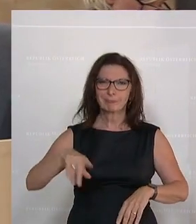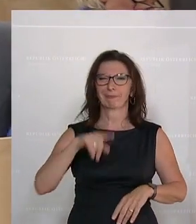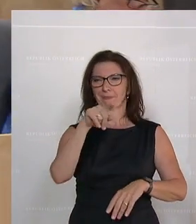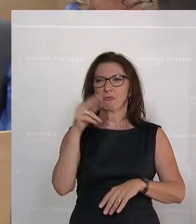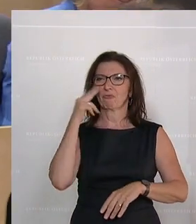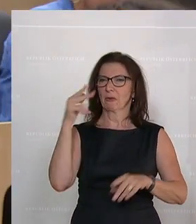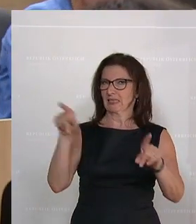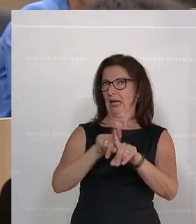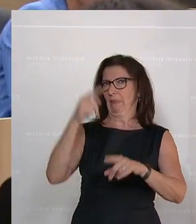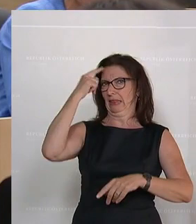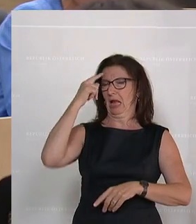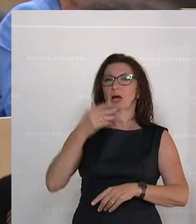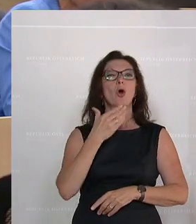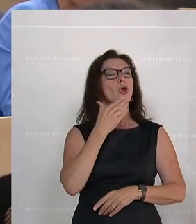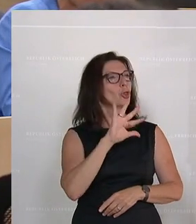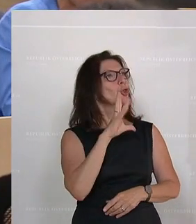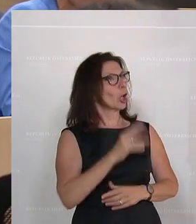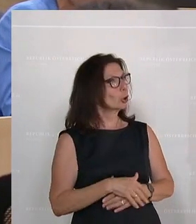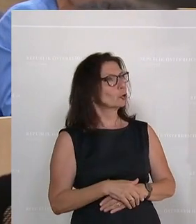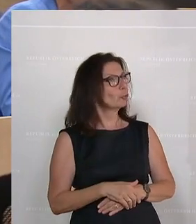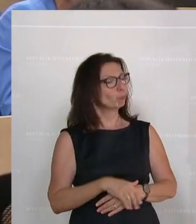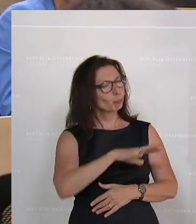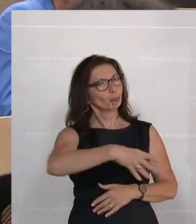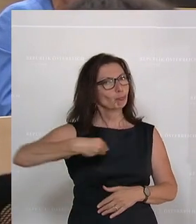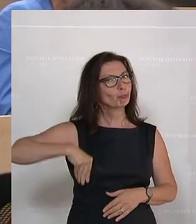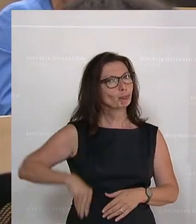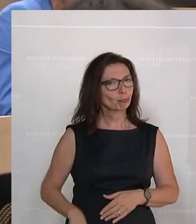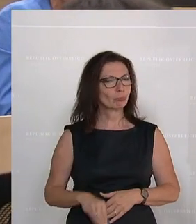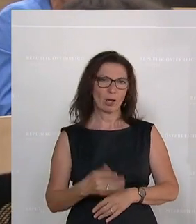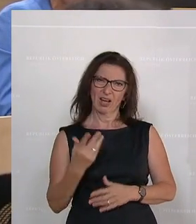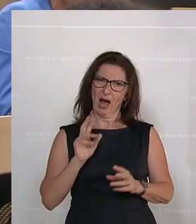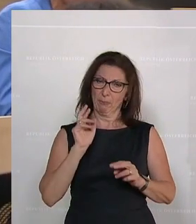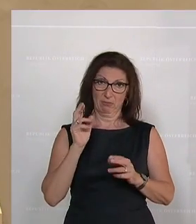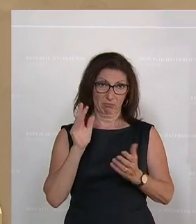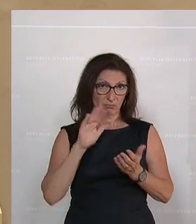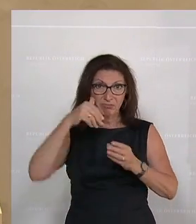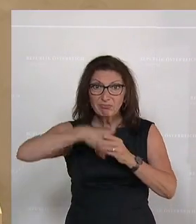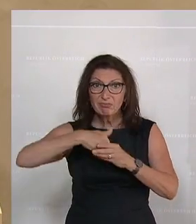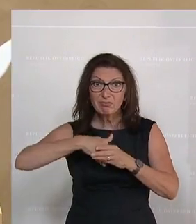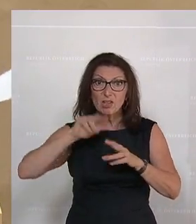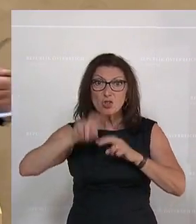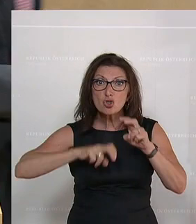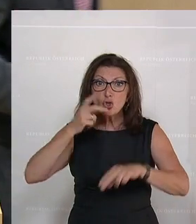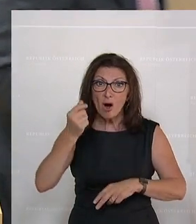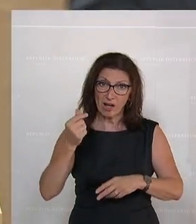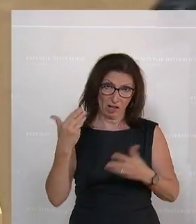nachgedacht danke herr minister schön war's aber mit steuergeld darf man so nicht umgehen